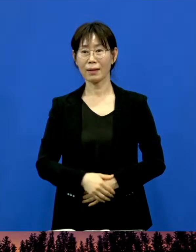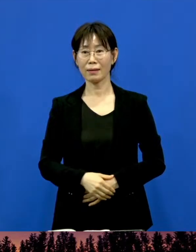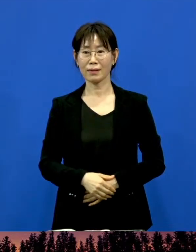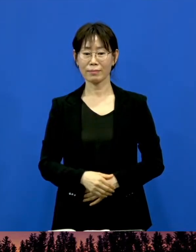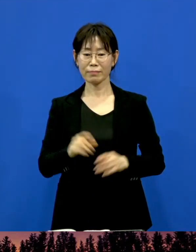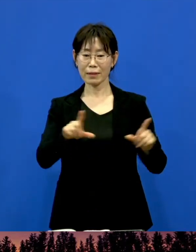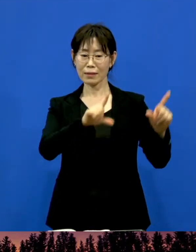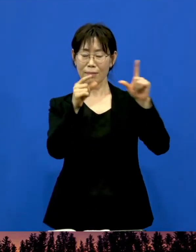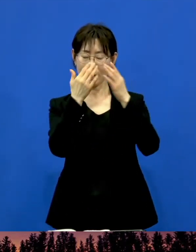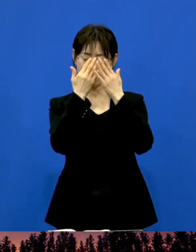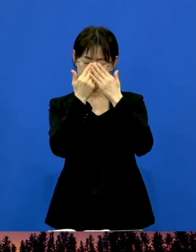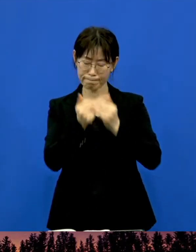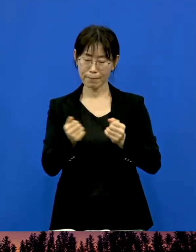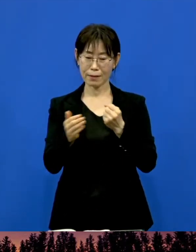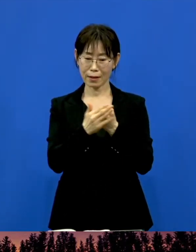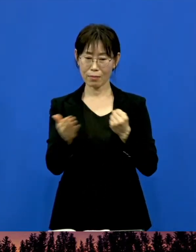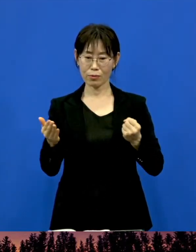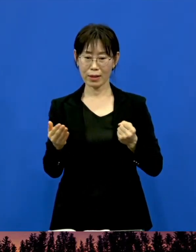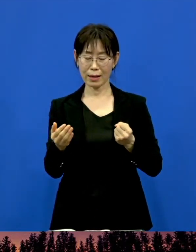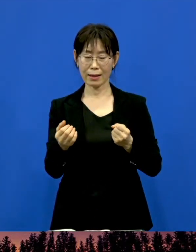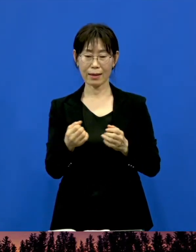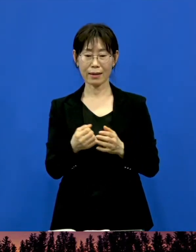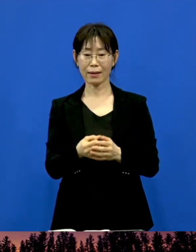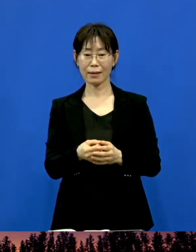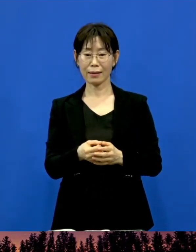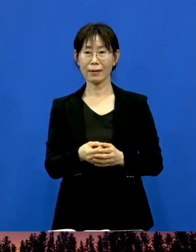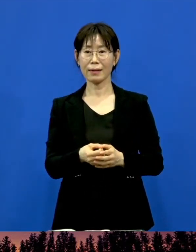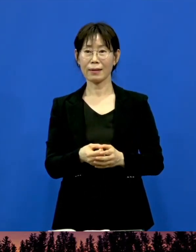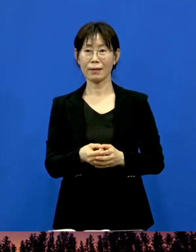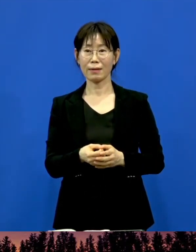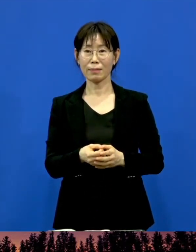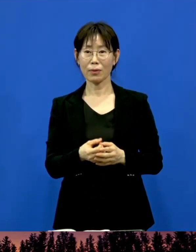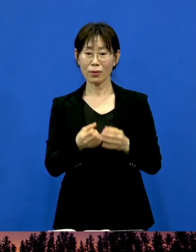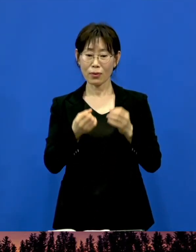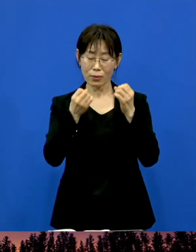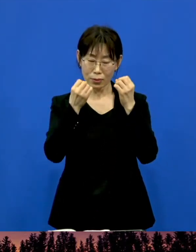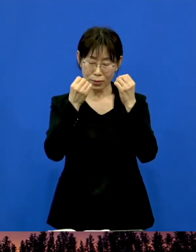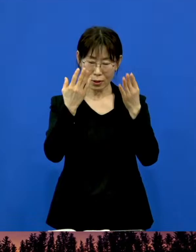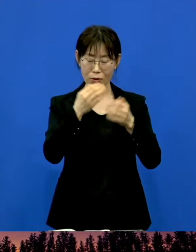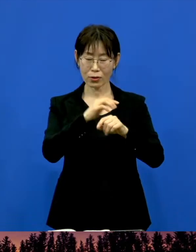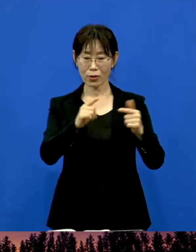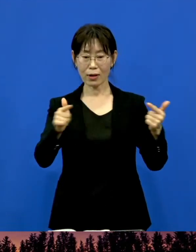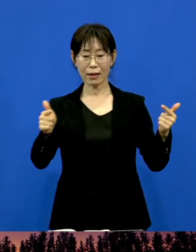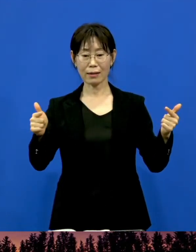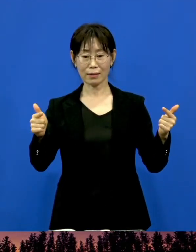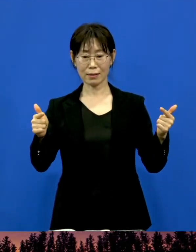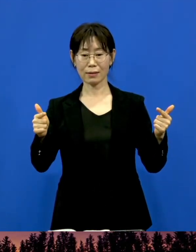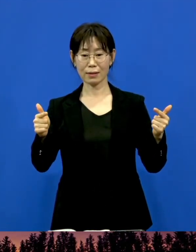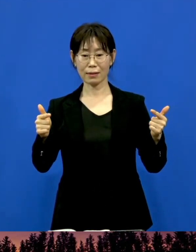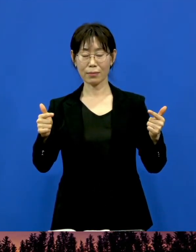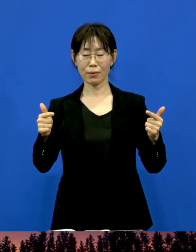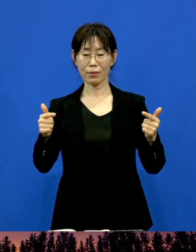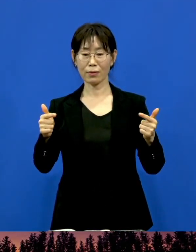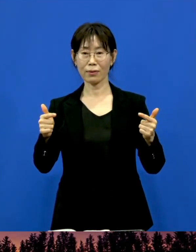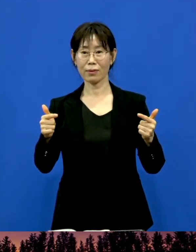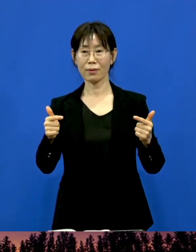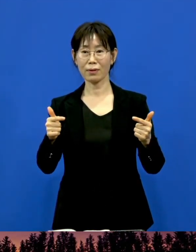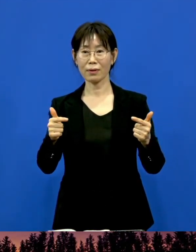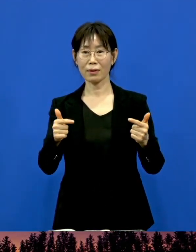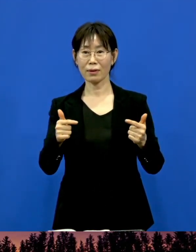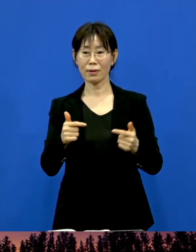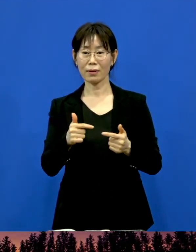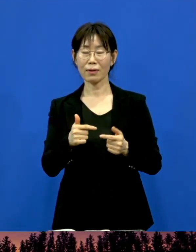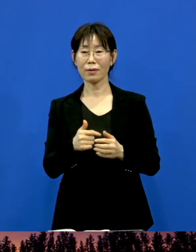재미가 없으니까 새로운 경험을 통해 짜릿한 만족을 얻고 싶은 유혹을 얻는 거예요. 그래서 그게 들어가기 시작하면 더 자극적인 것들을 찾게